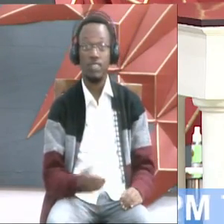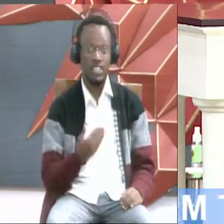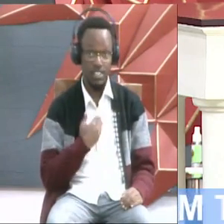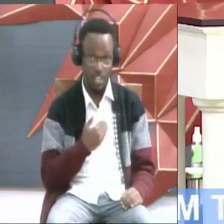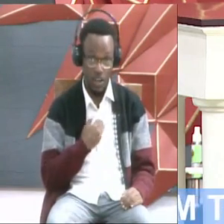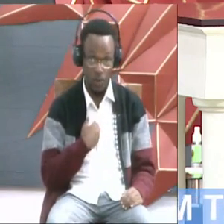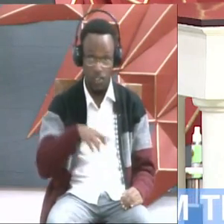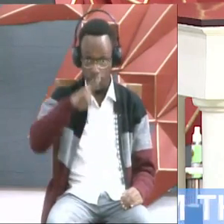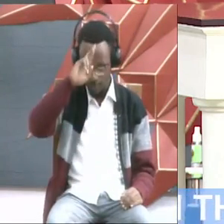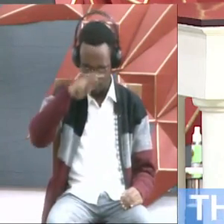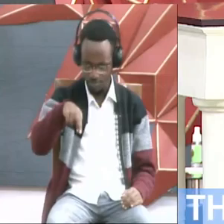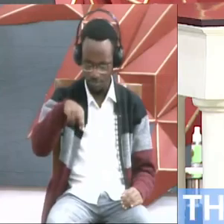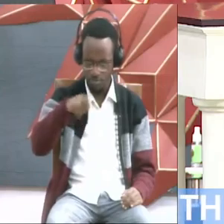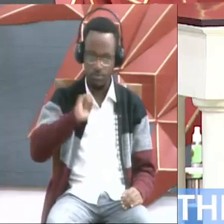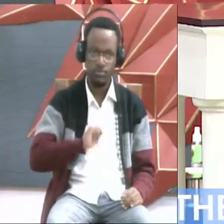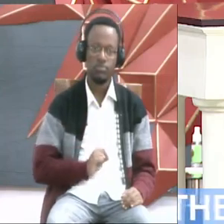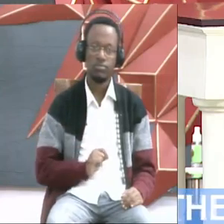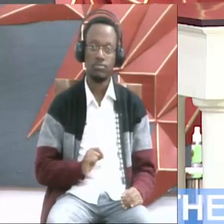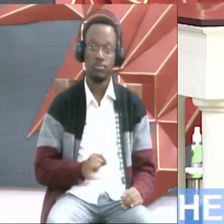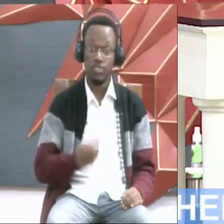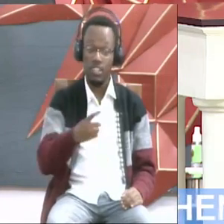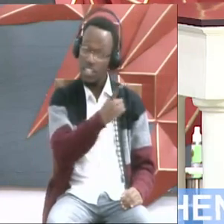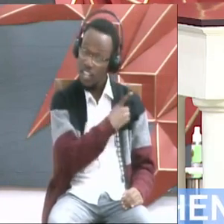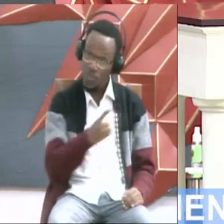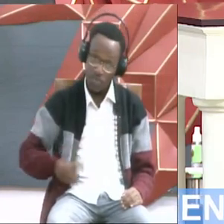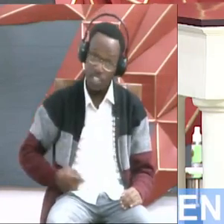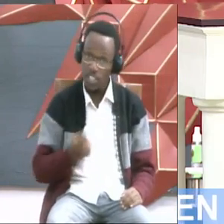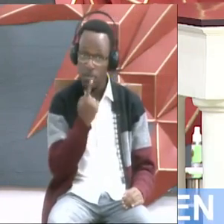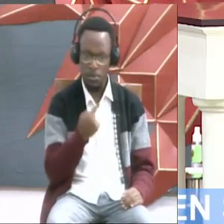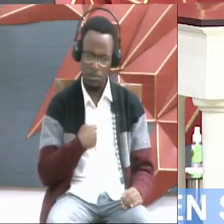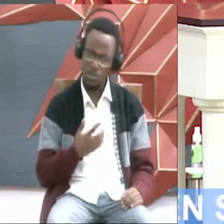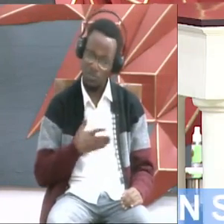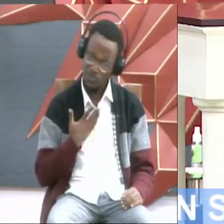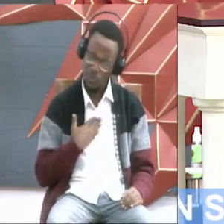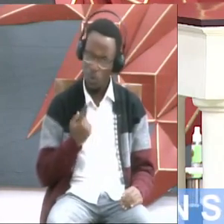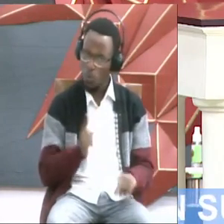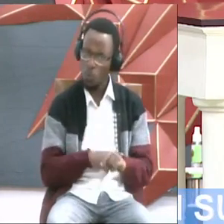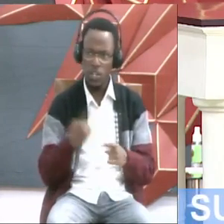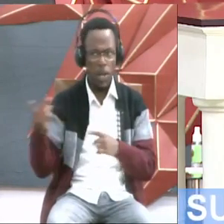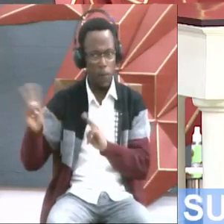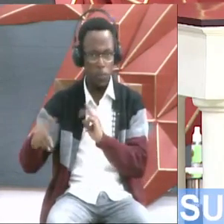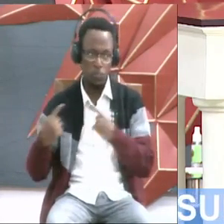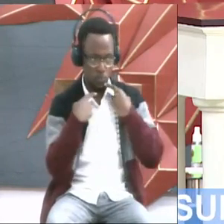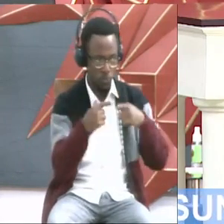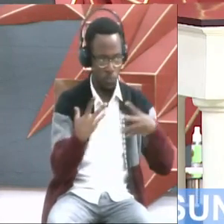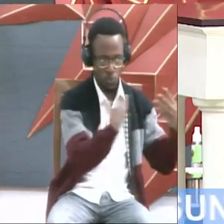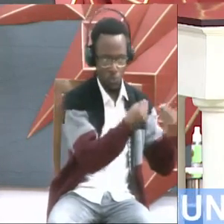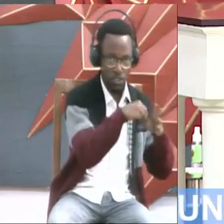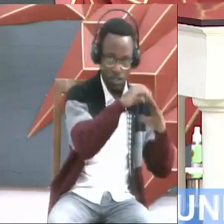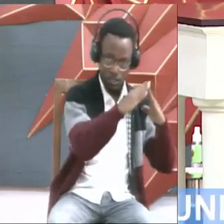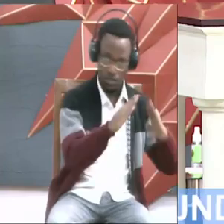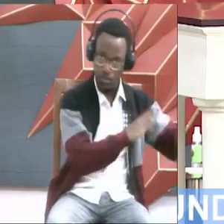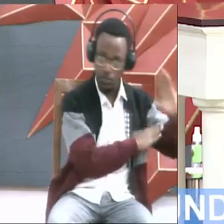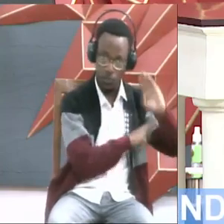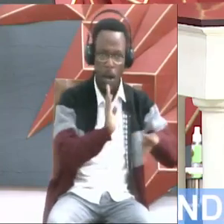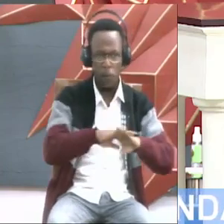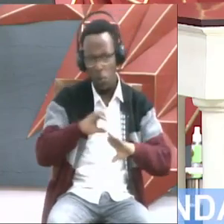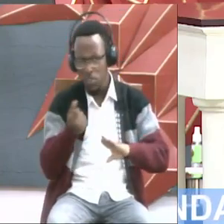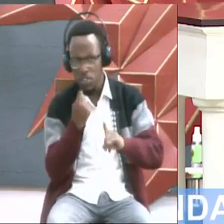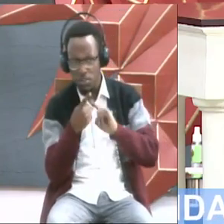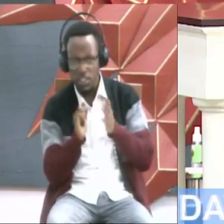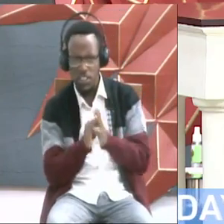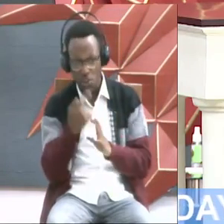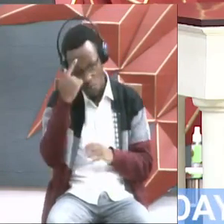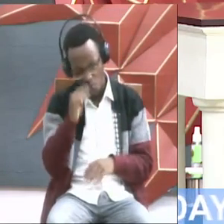cyo gituma Dawidi yavuze ngo naranezerewe hamwe bambwira ngo tuje mu ngoro y'Uhoraho ahandi ati kuko akanya